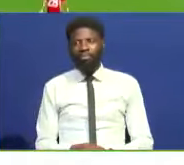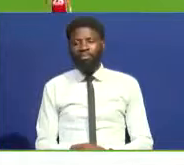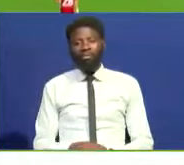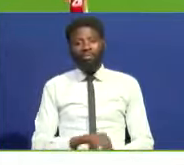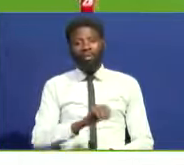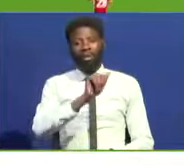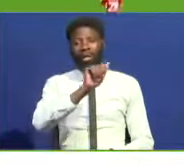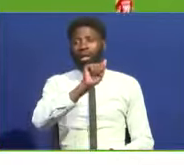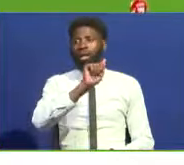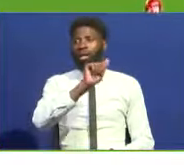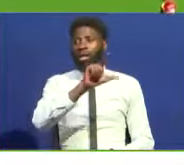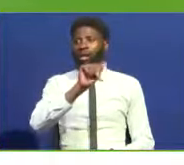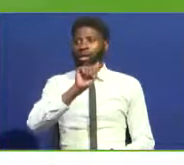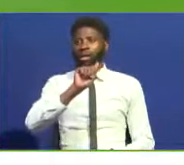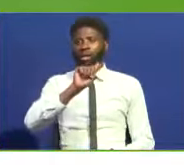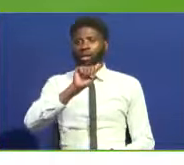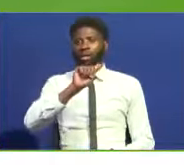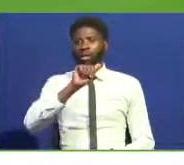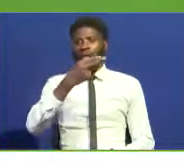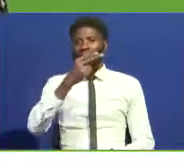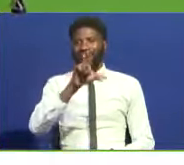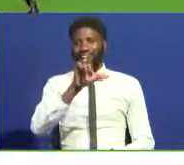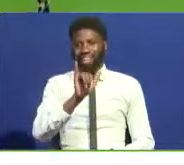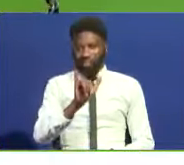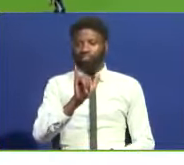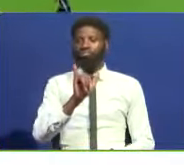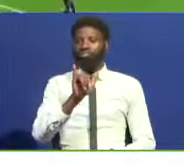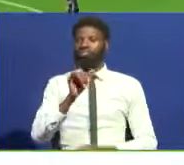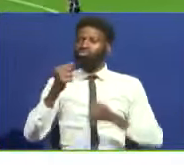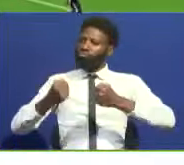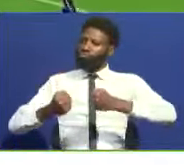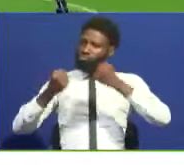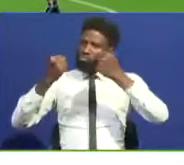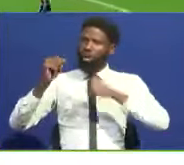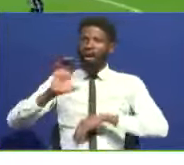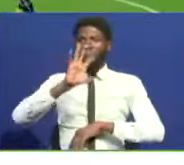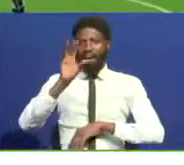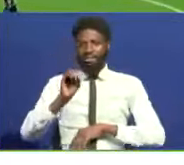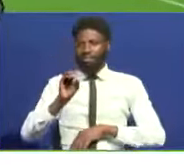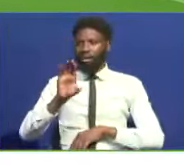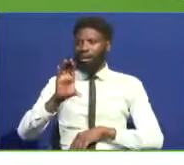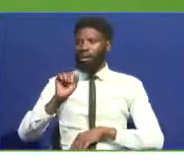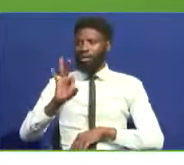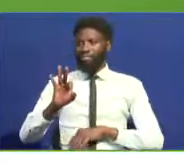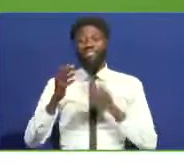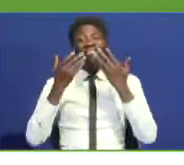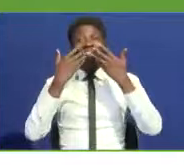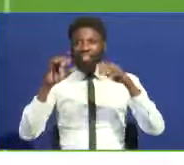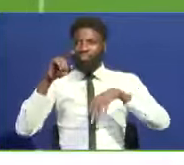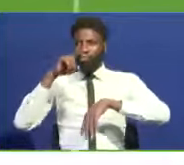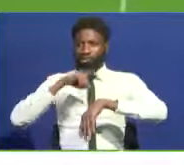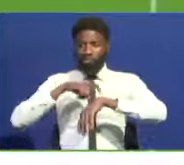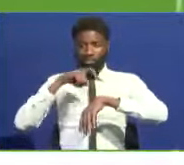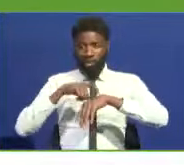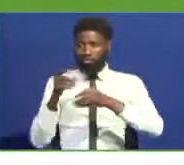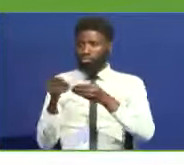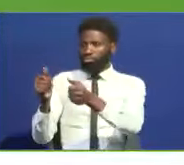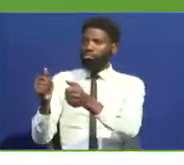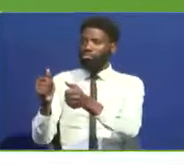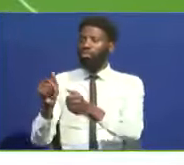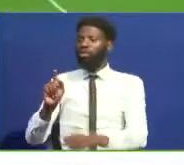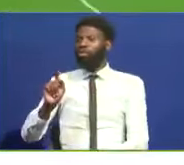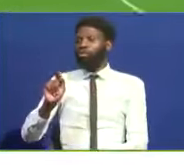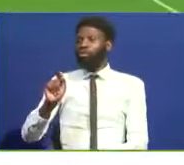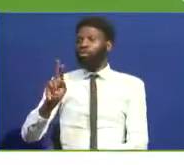Al Ahli walitoa ubingwa wa ligi ya klabu bingwa barani Afrika baada ya kuwashinda Esperance katika fainali iliyochezwa jana